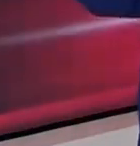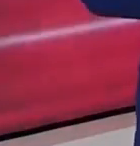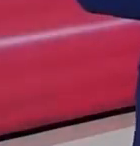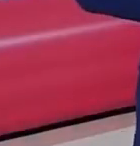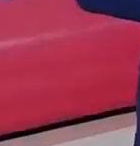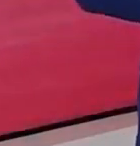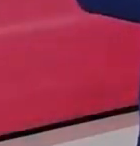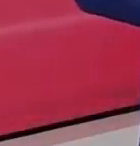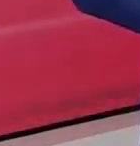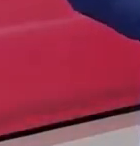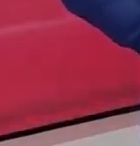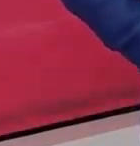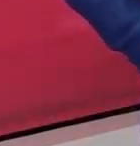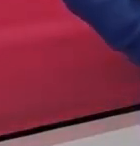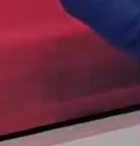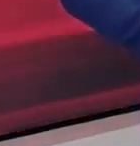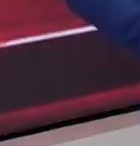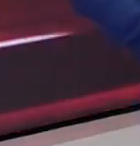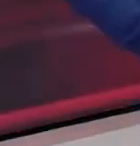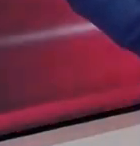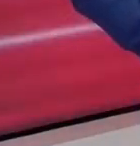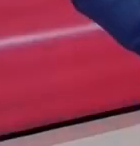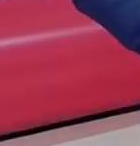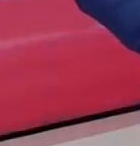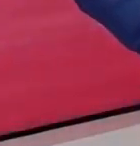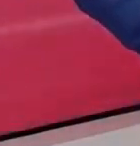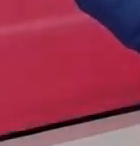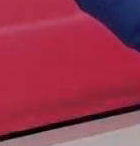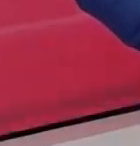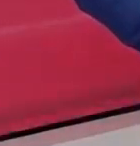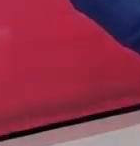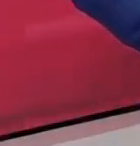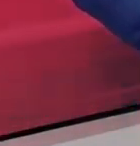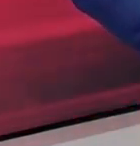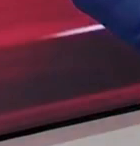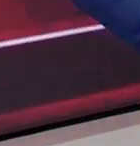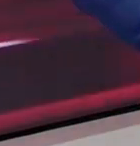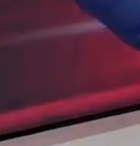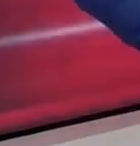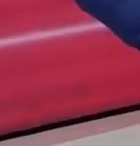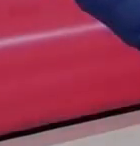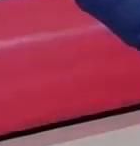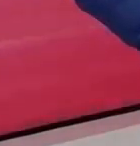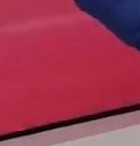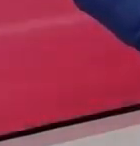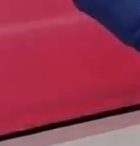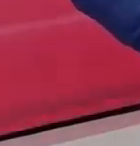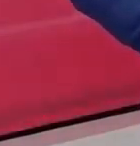una sa mga balita, bisitahin at mag-subscribe sa GMA Integrated News sa YouTube. Sa mga kapuso